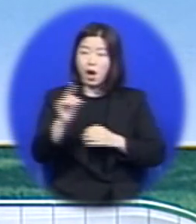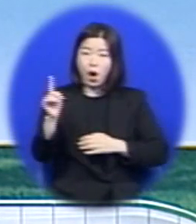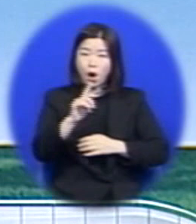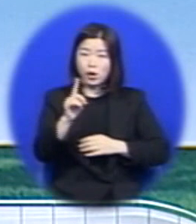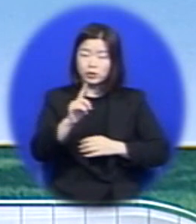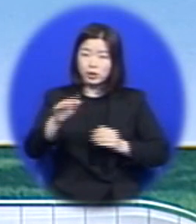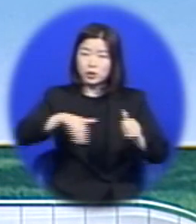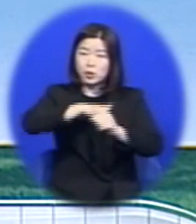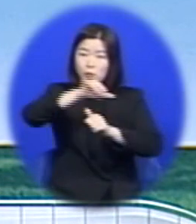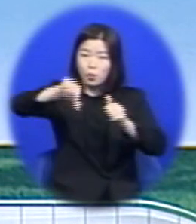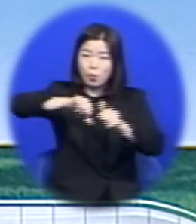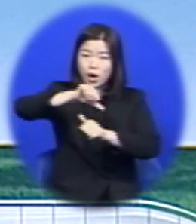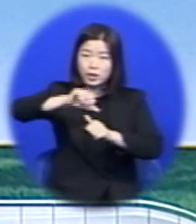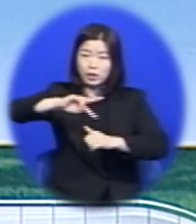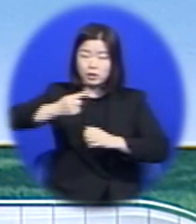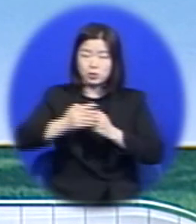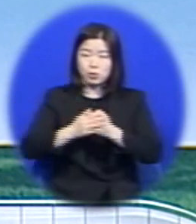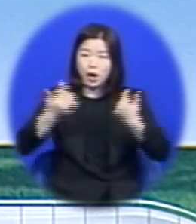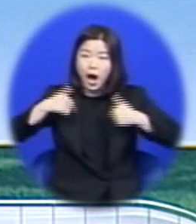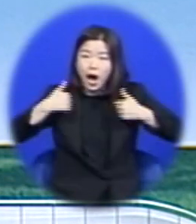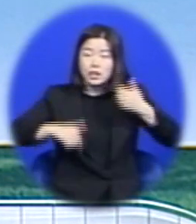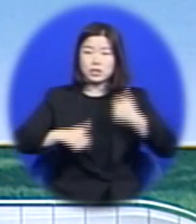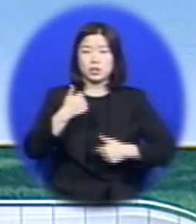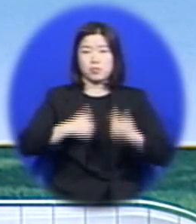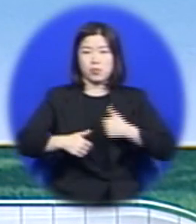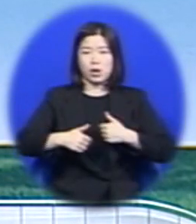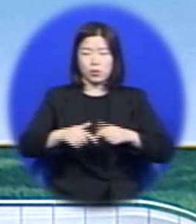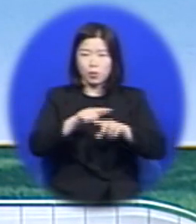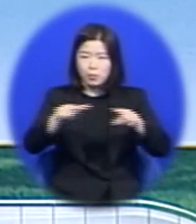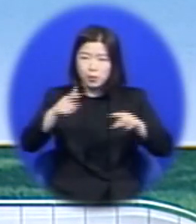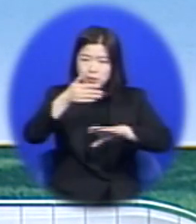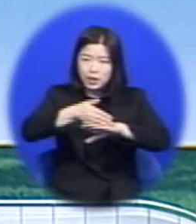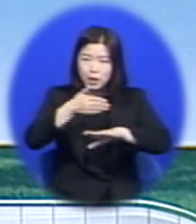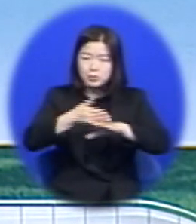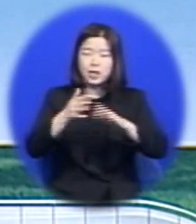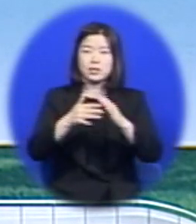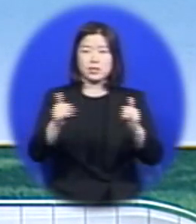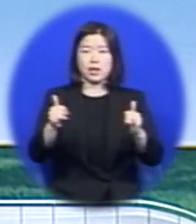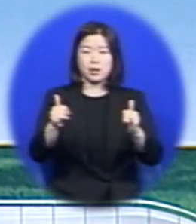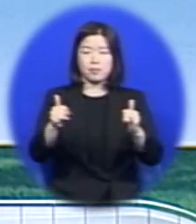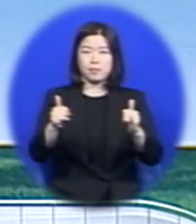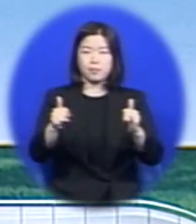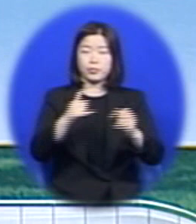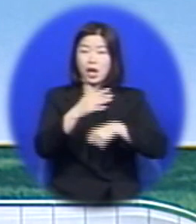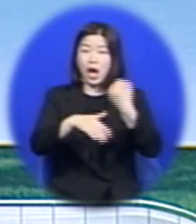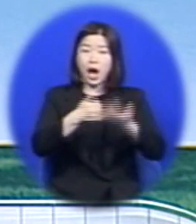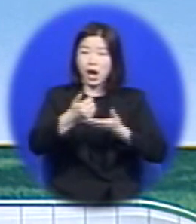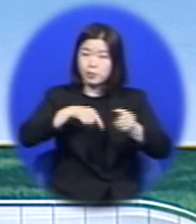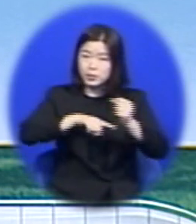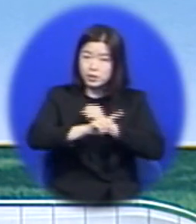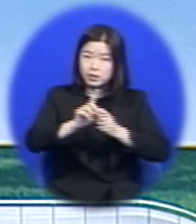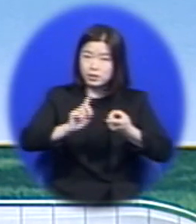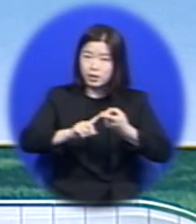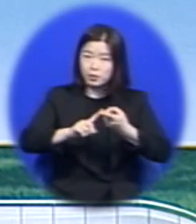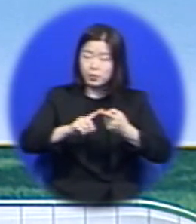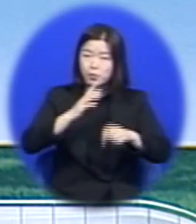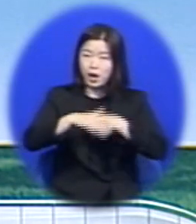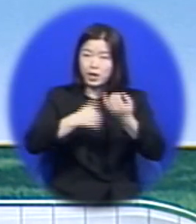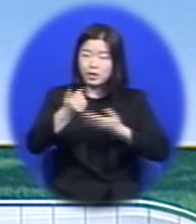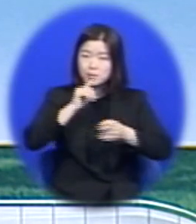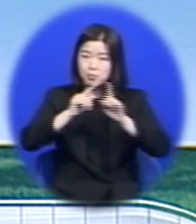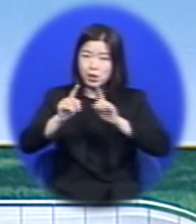어떤 환경에서도 항상 기뻐하고 범사에 감사하는 사람, 하나님의 뜻대로 하나님의